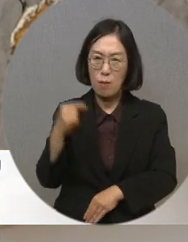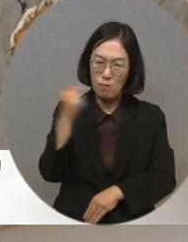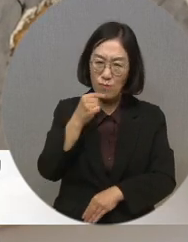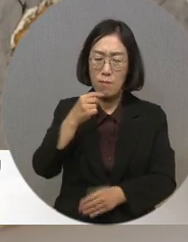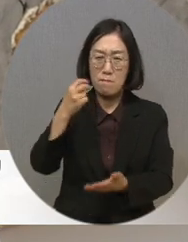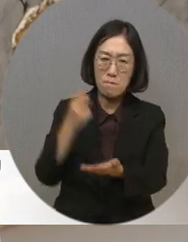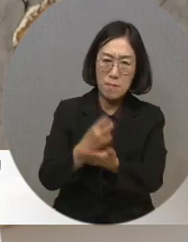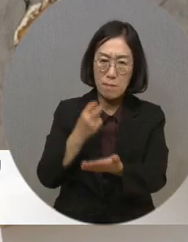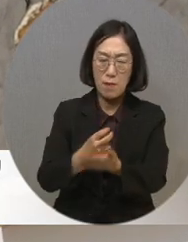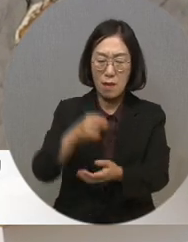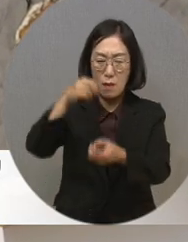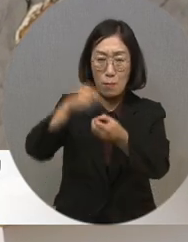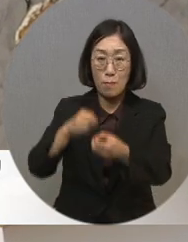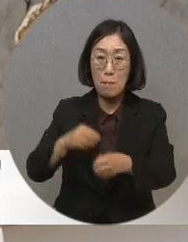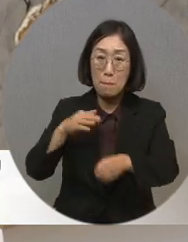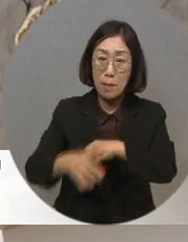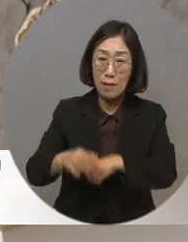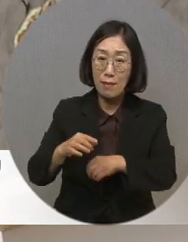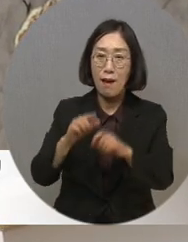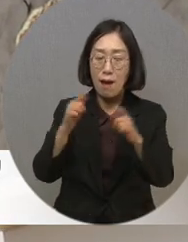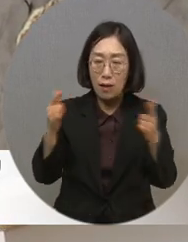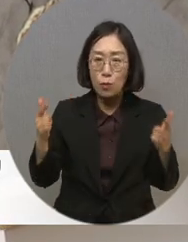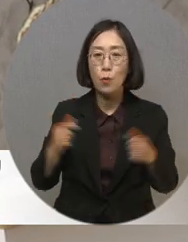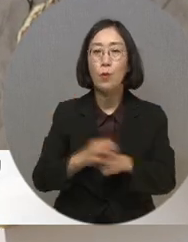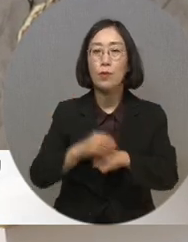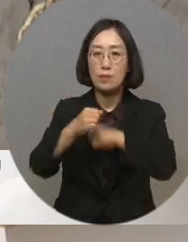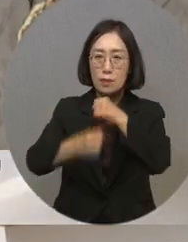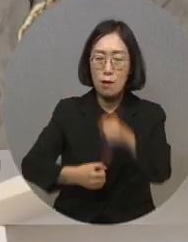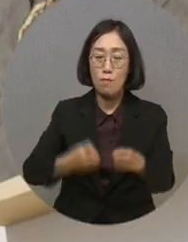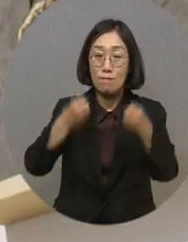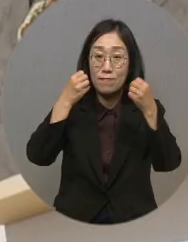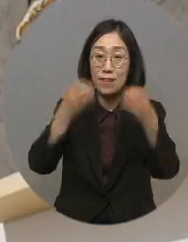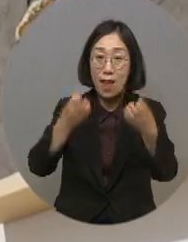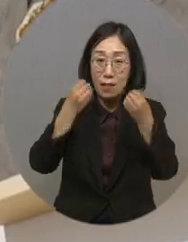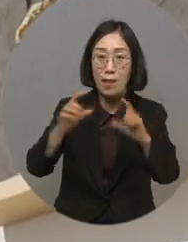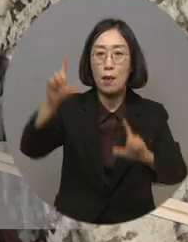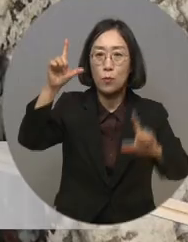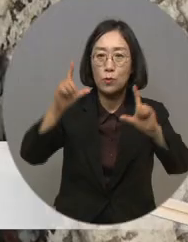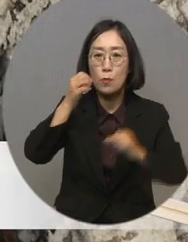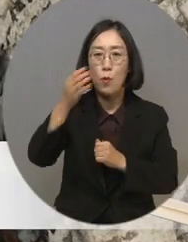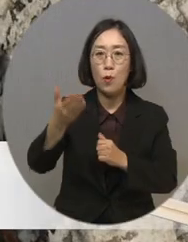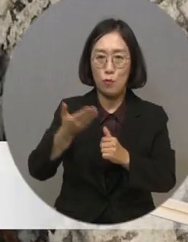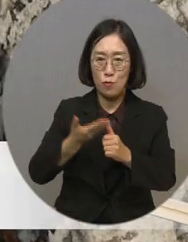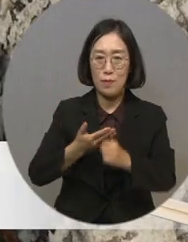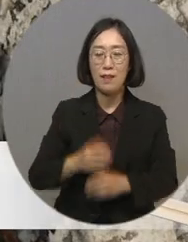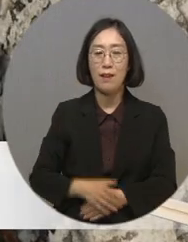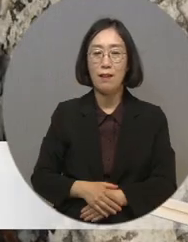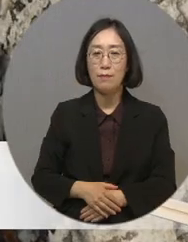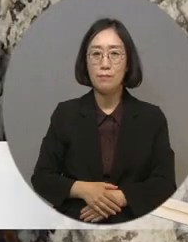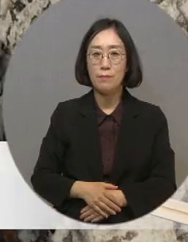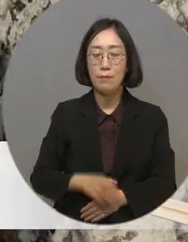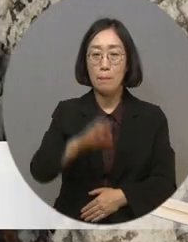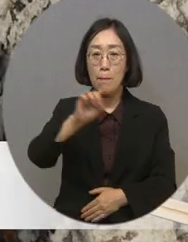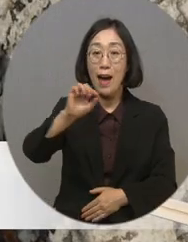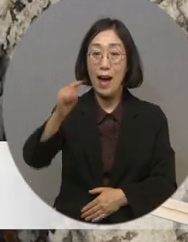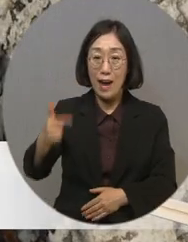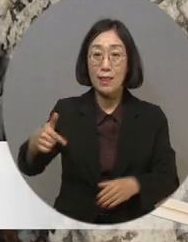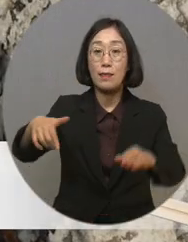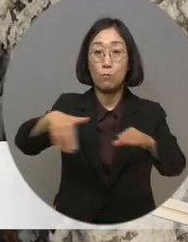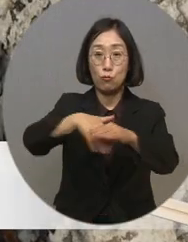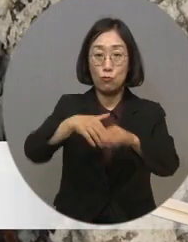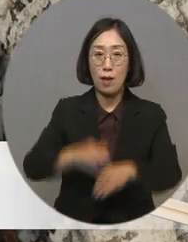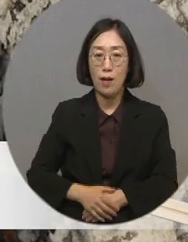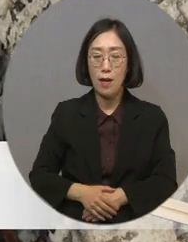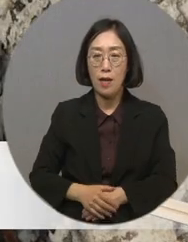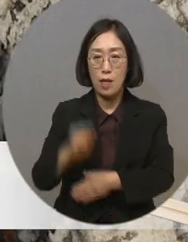전문적이고 수직적인 방법에서 벗어나는 새로움을 보여줍니다. 마함 문화가 있습니다. 영암,